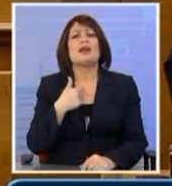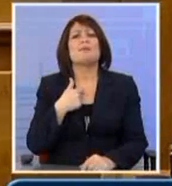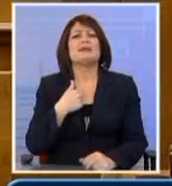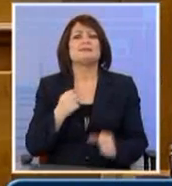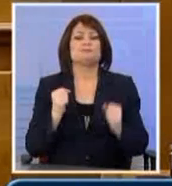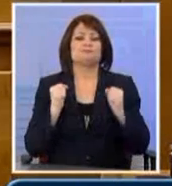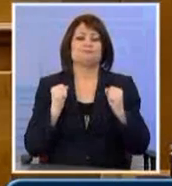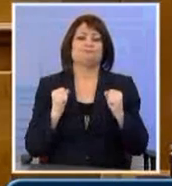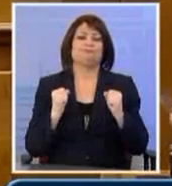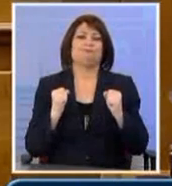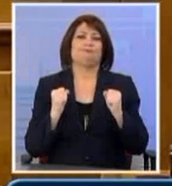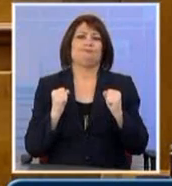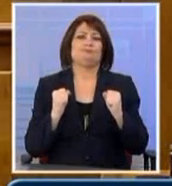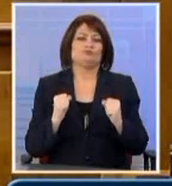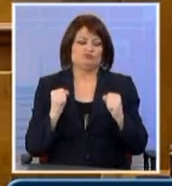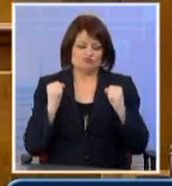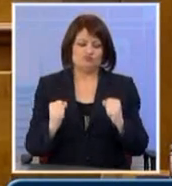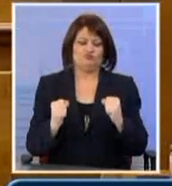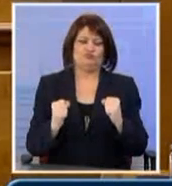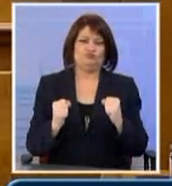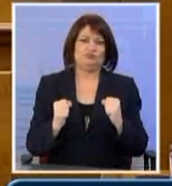στυλώσει, διότι τα έχουμε στυλώσει,